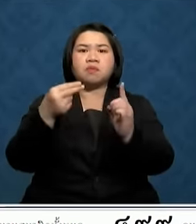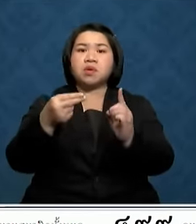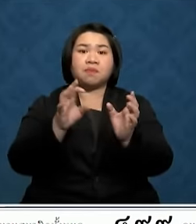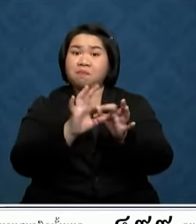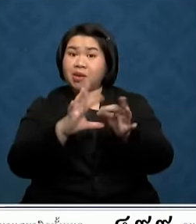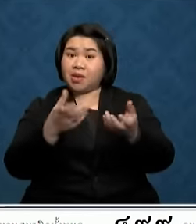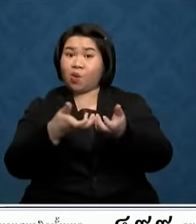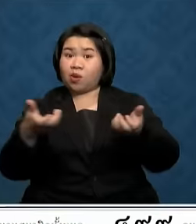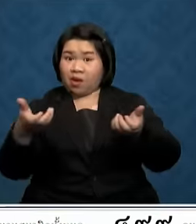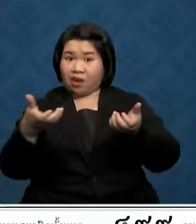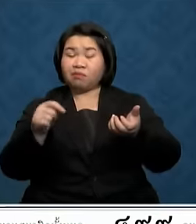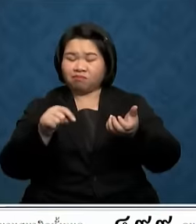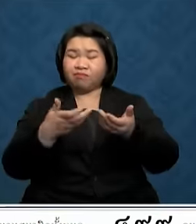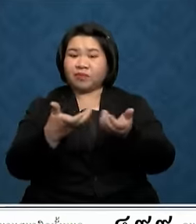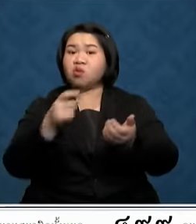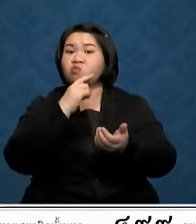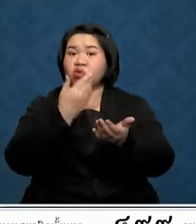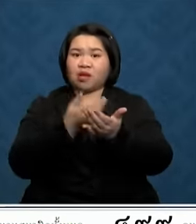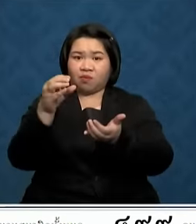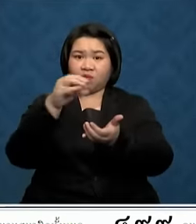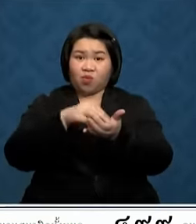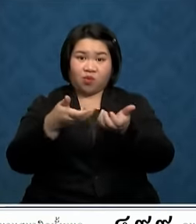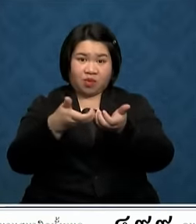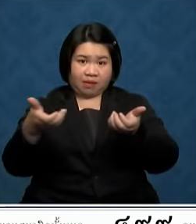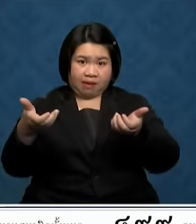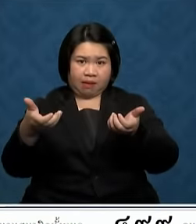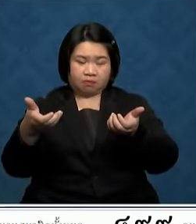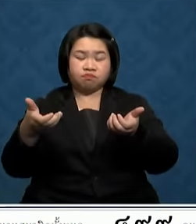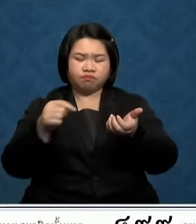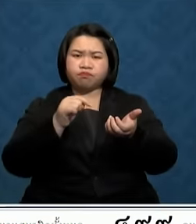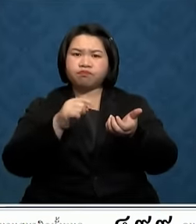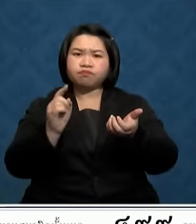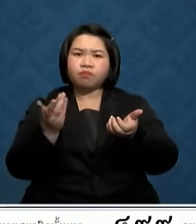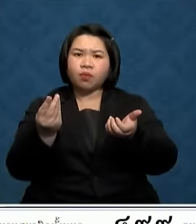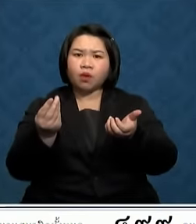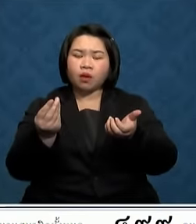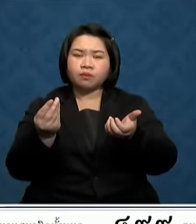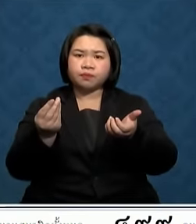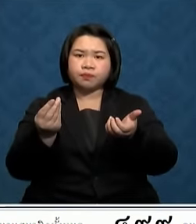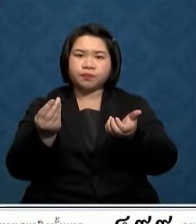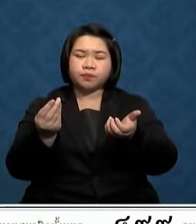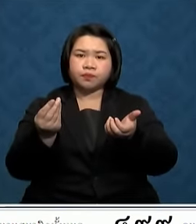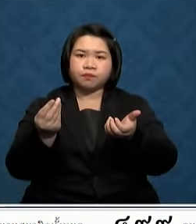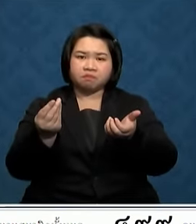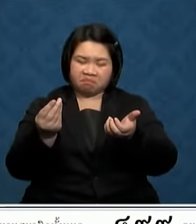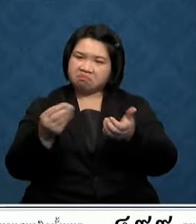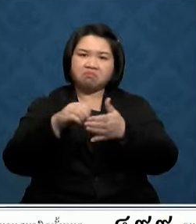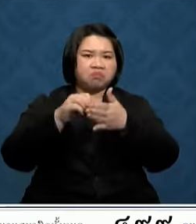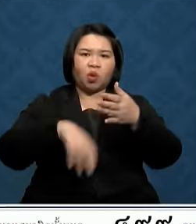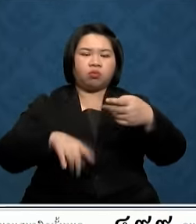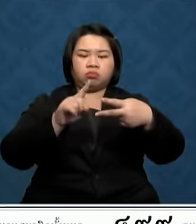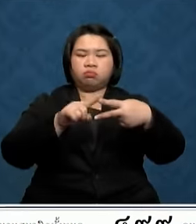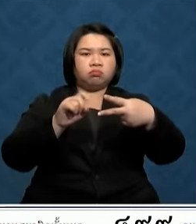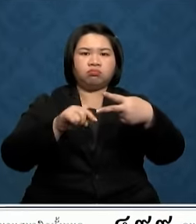คือได้ข้อมูลจากเอ่อ pboมานะคะถ้าไม่รวม Digital walletนะคะก็คือตกค่ะไม่